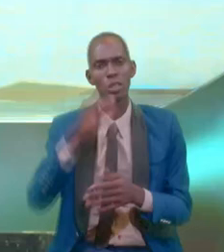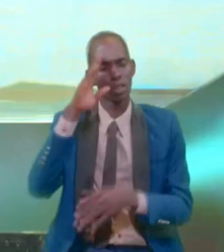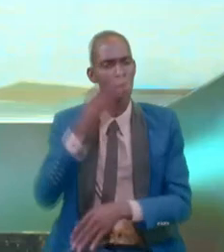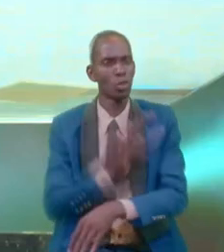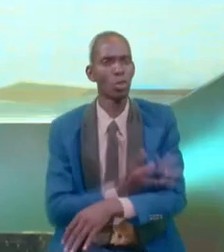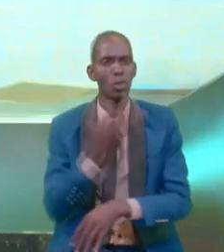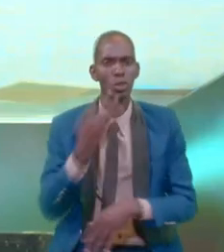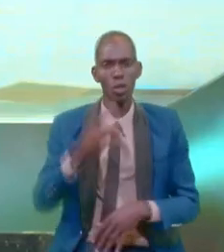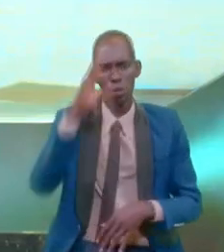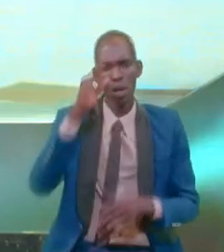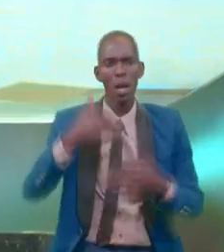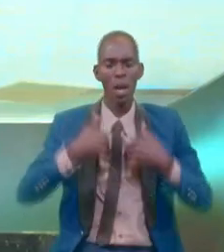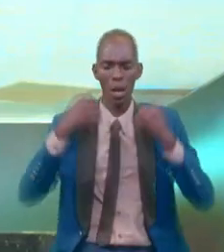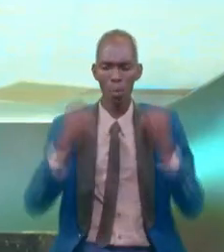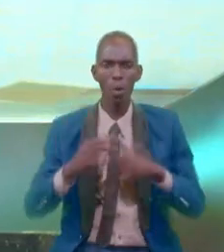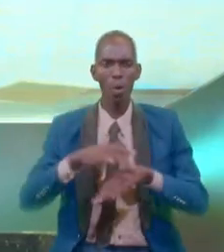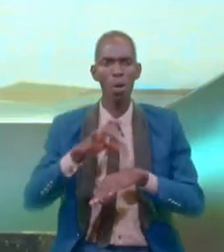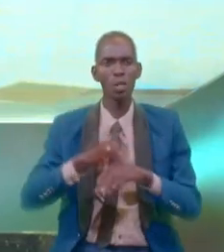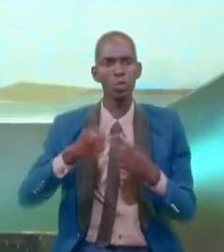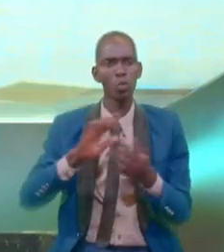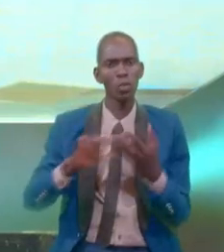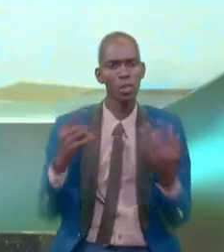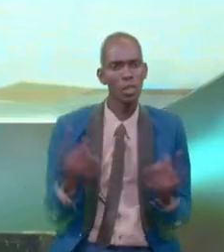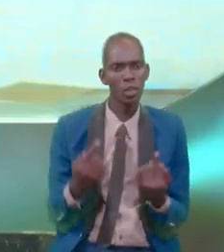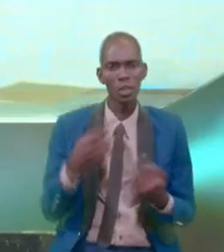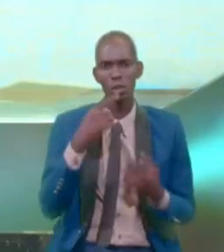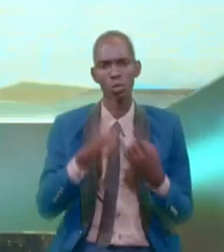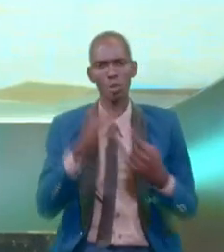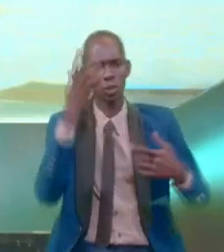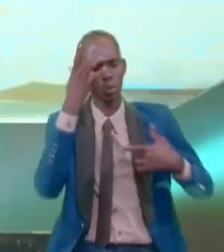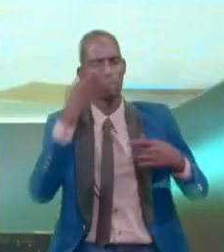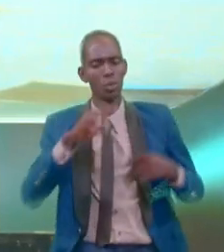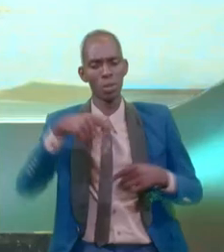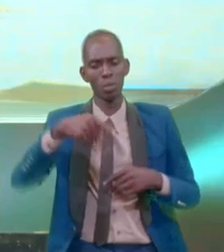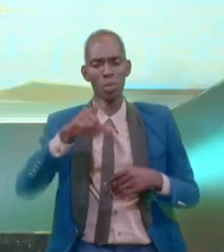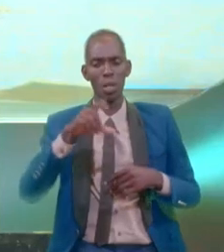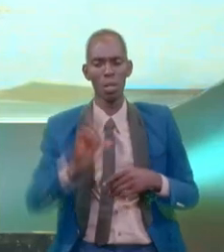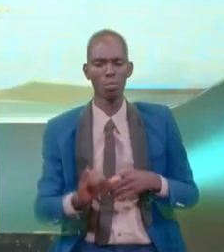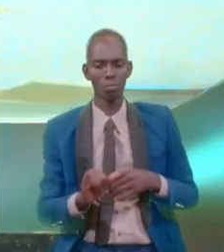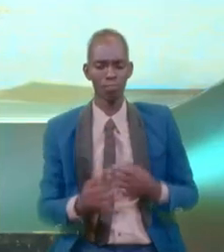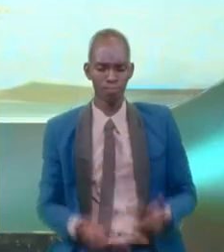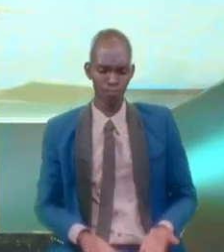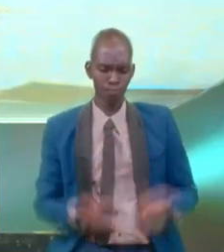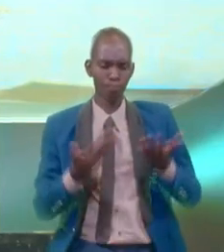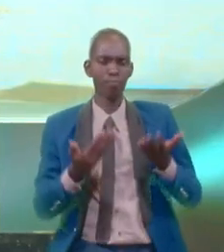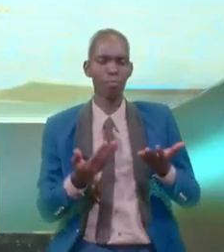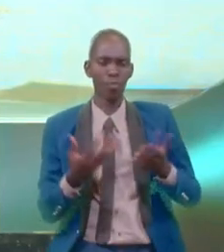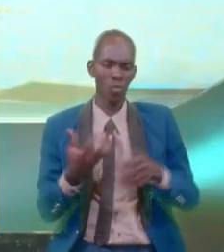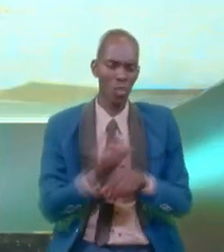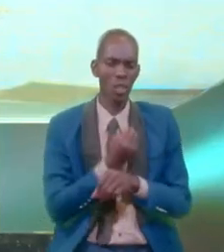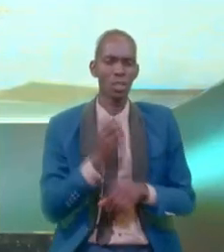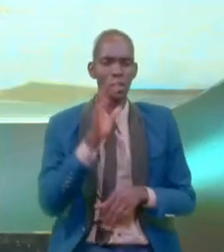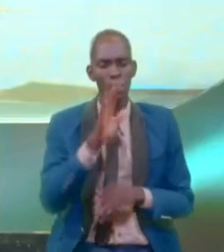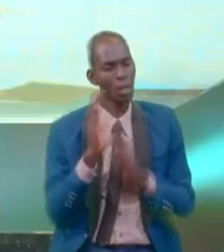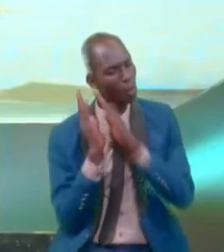de pardonner les péchés. Je te l'ordonne, dit-il au paralytique, lève-toi, prends ton lit et